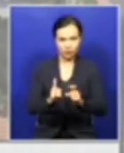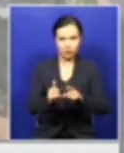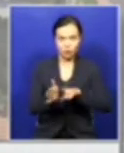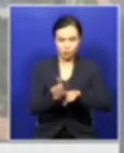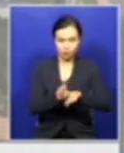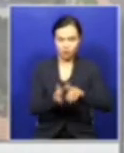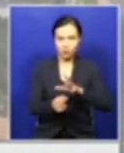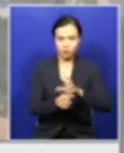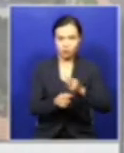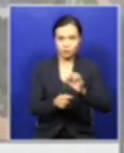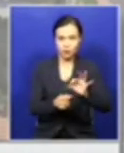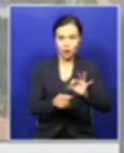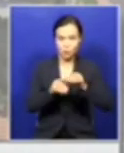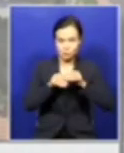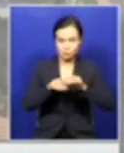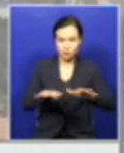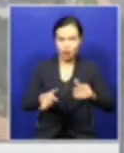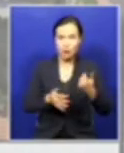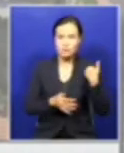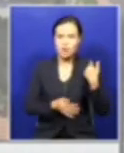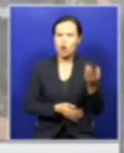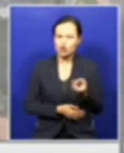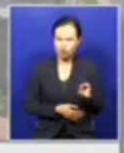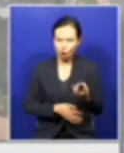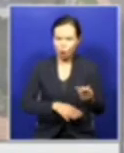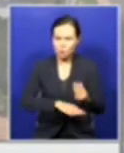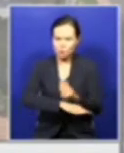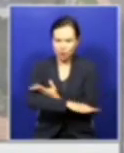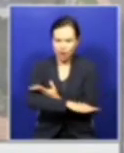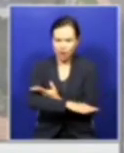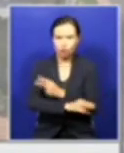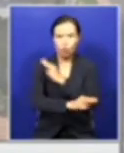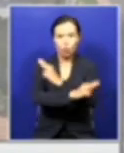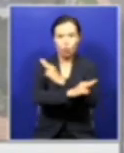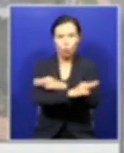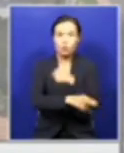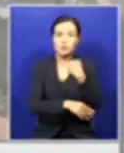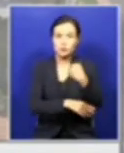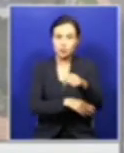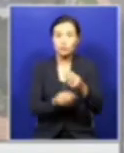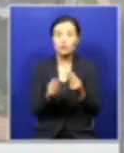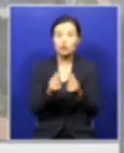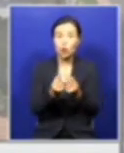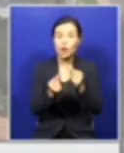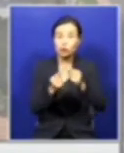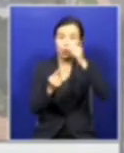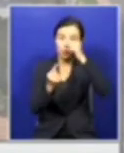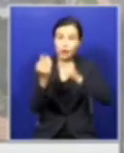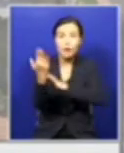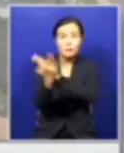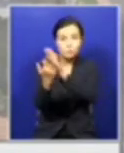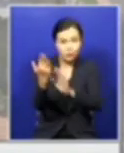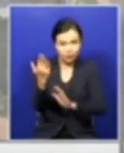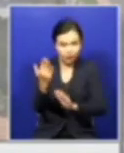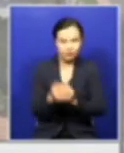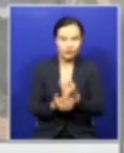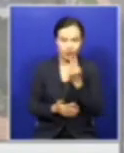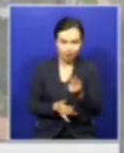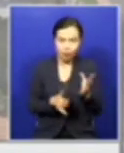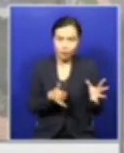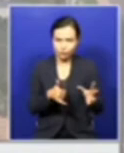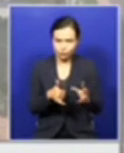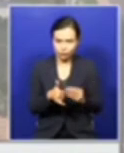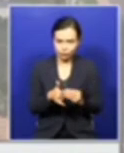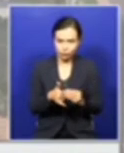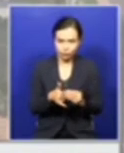ควิด-19 น้อยกว่าโรคมะเร็งถึง10เท่าตัวเลขในประเทศไทยนะคะเราพบผู้ติดเชื้อโ